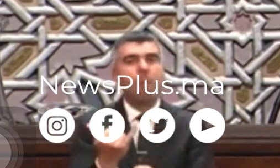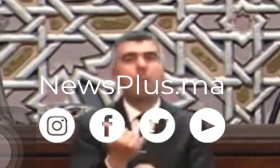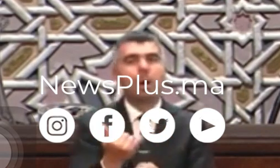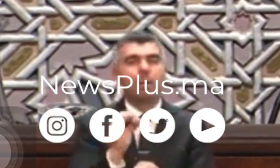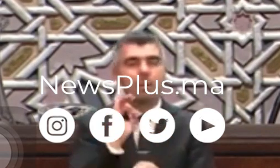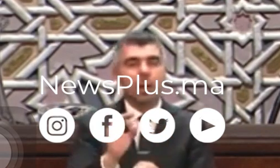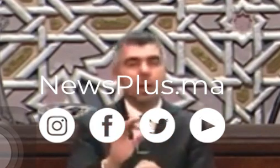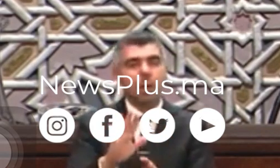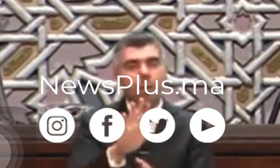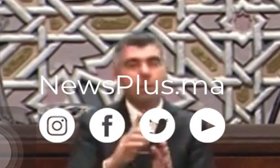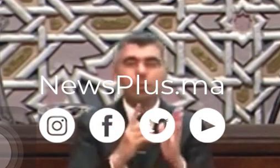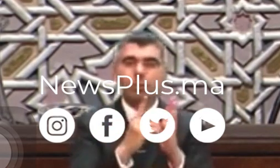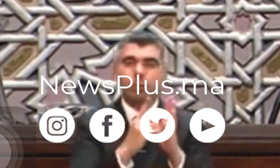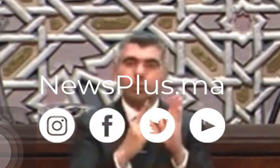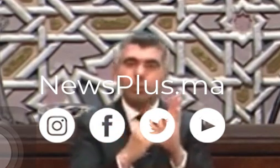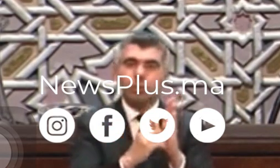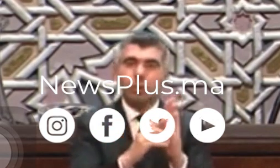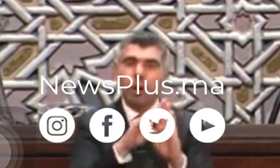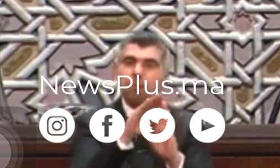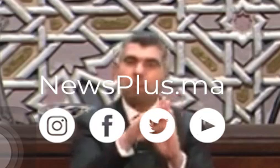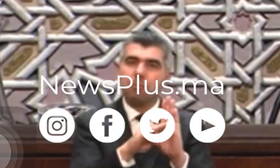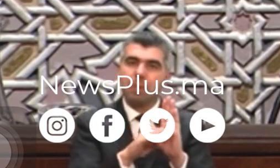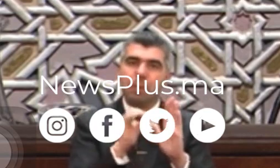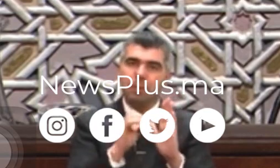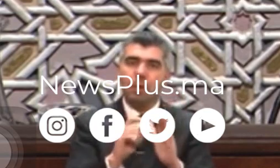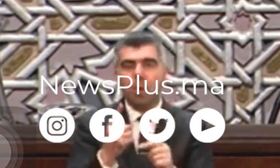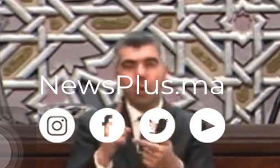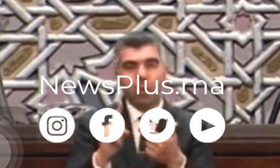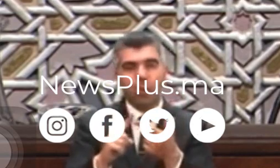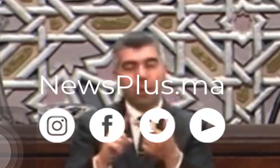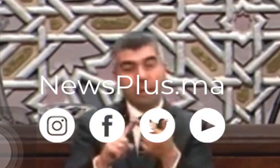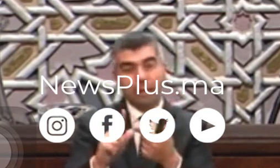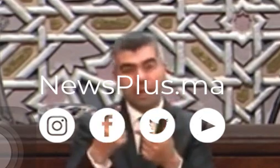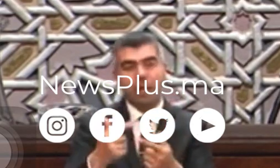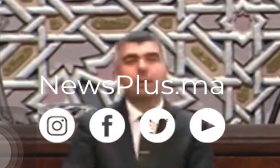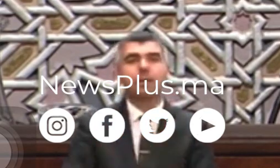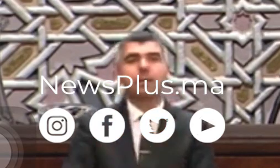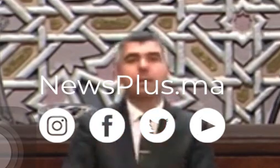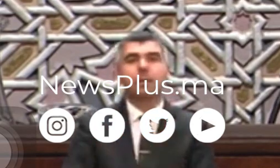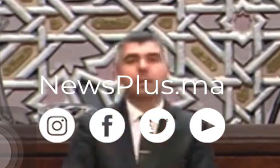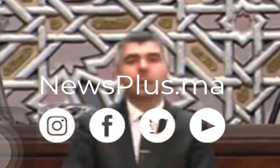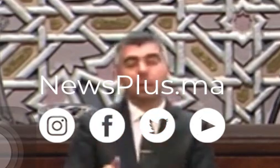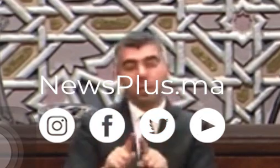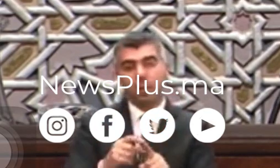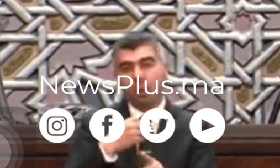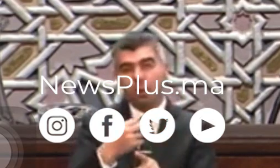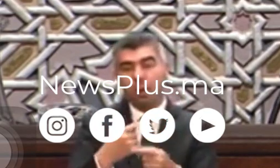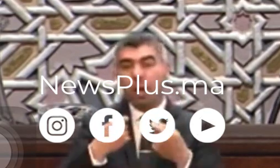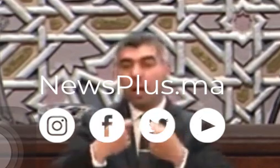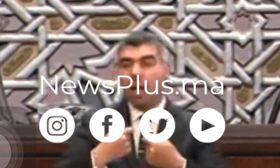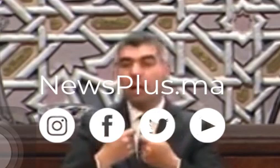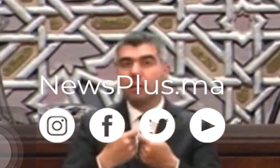وفيما يتعلق بالدستور وبالنظام الداخلي. هذا أولا. ثانيا، بالنسبة لنا،